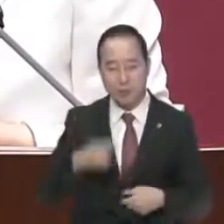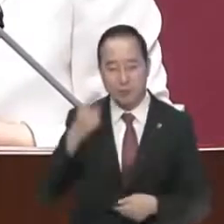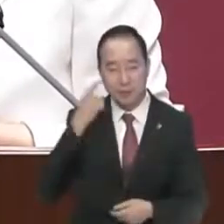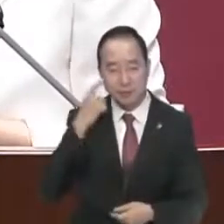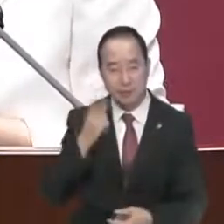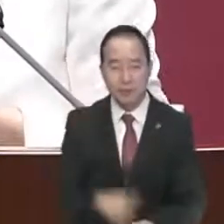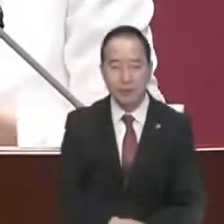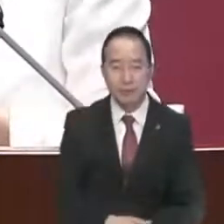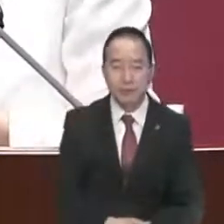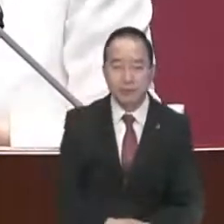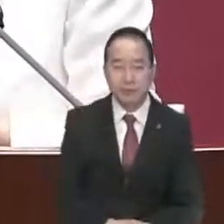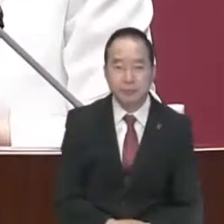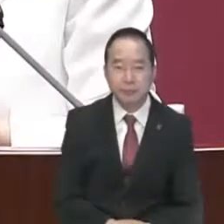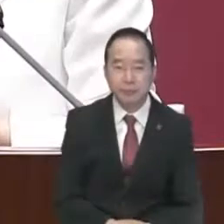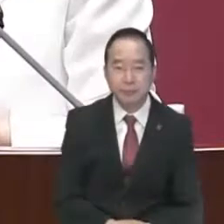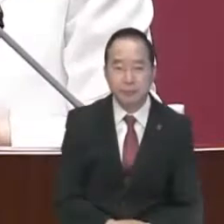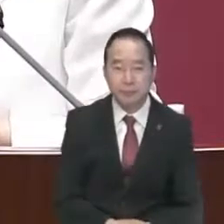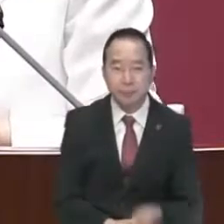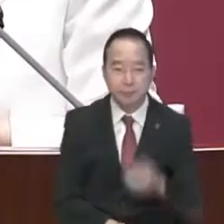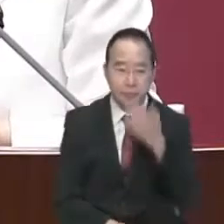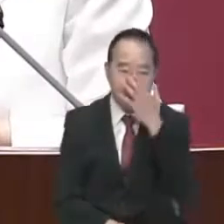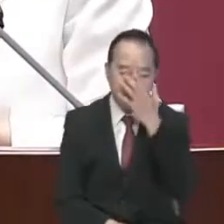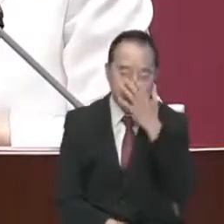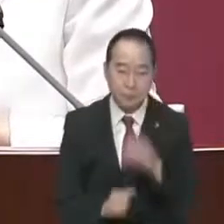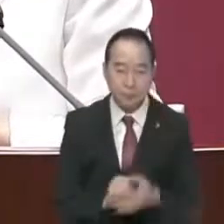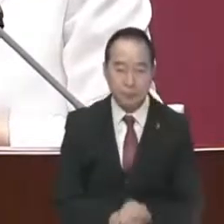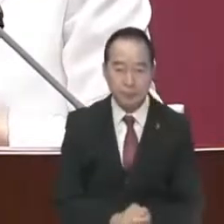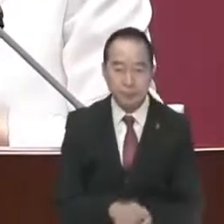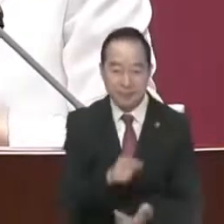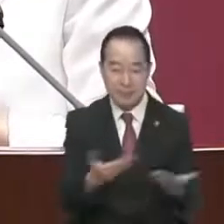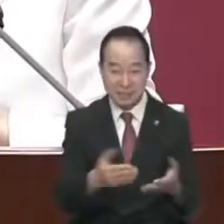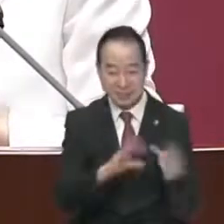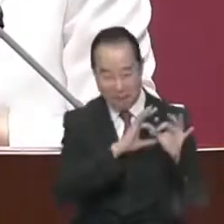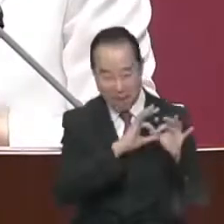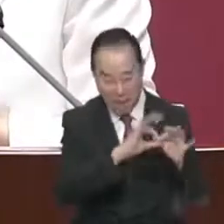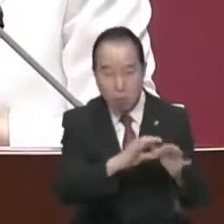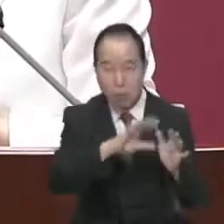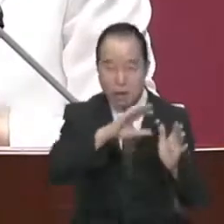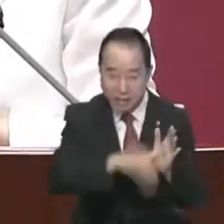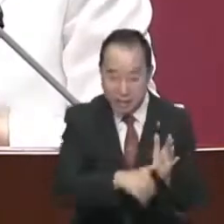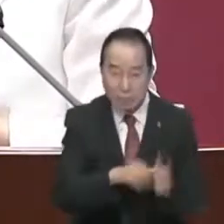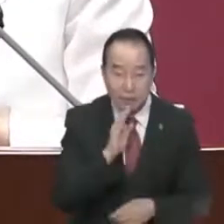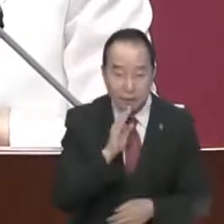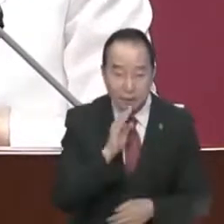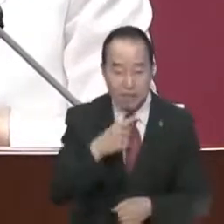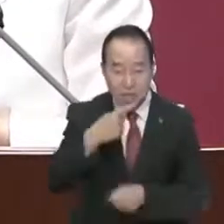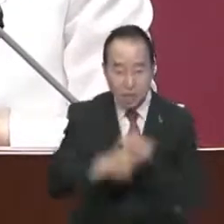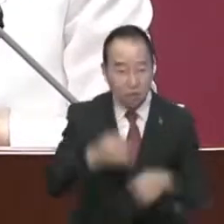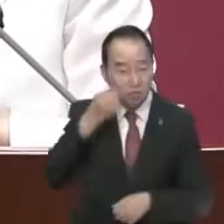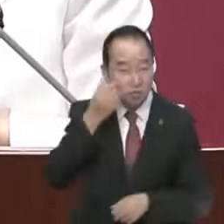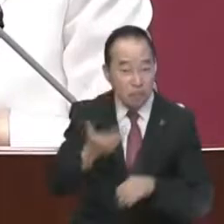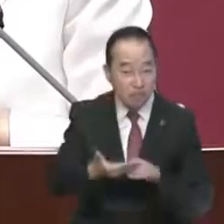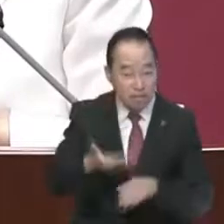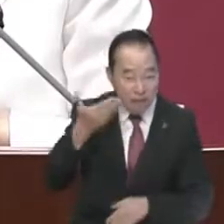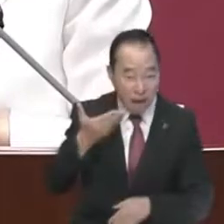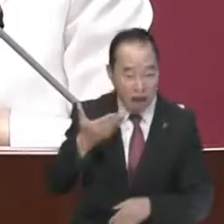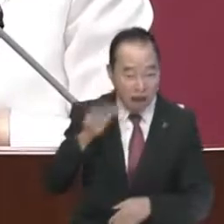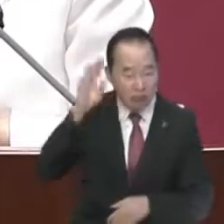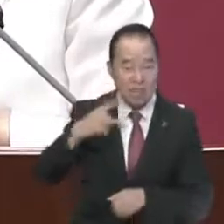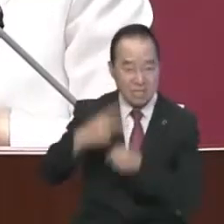정부의 정책입니다. 네, 계속 지속되는 업무일 경우라고 말씀을 하셨는데요. 연중 9개월 이상 지속되고 향후 2년 이상 진행이 될